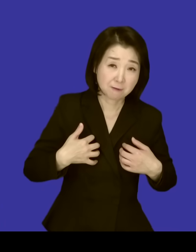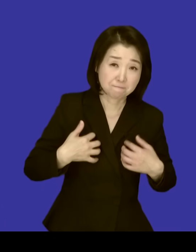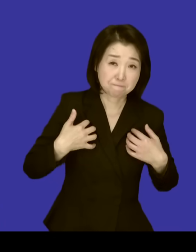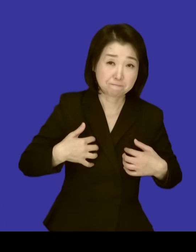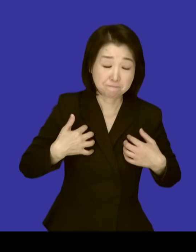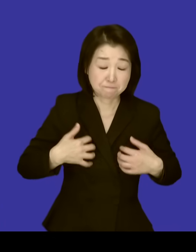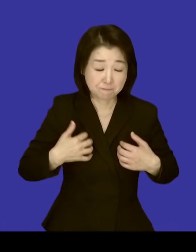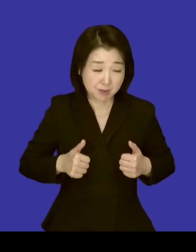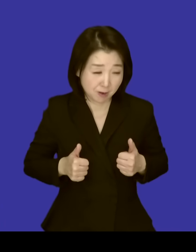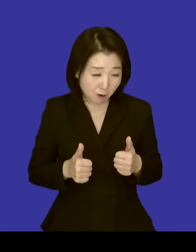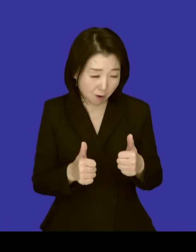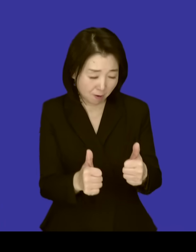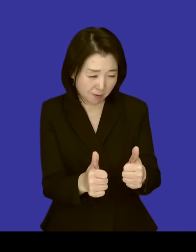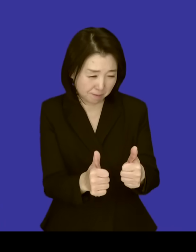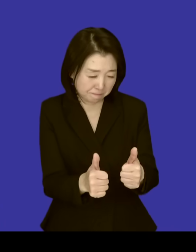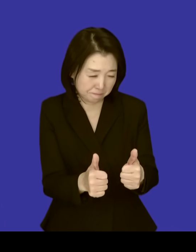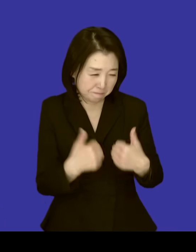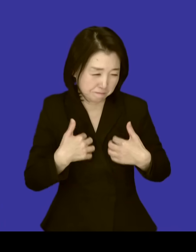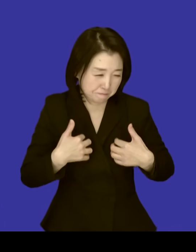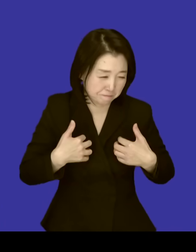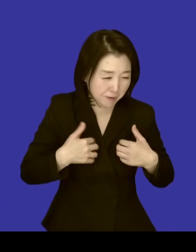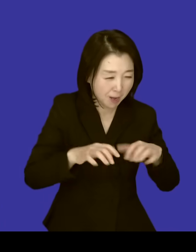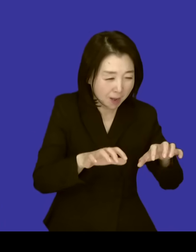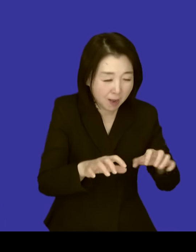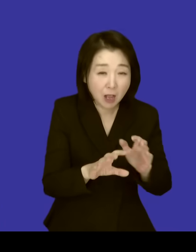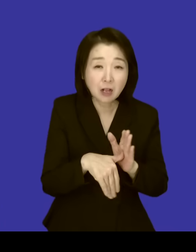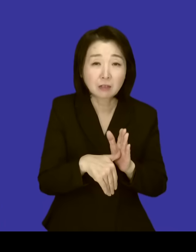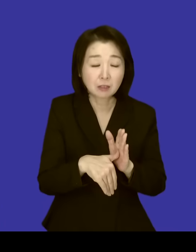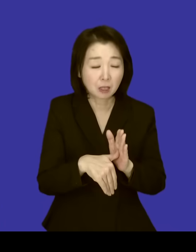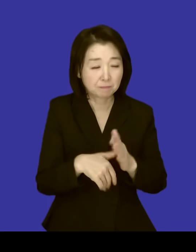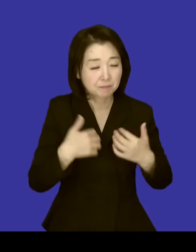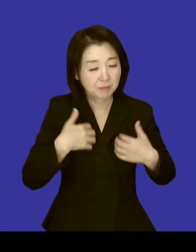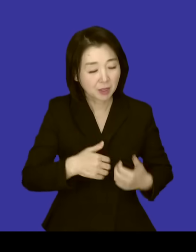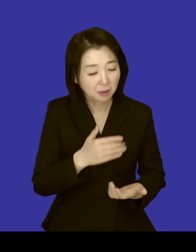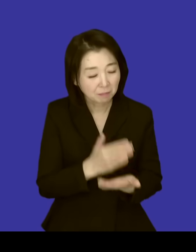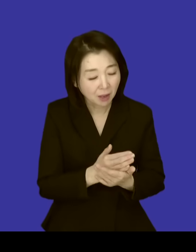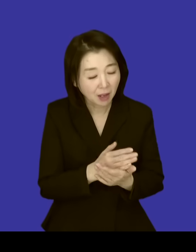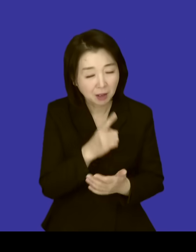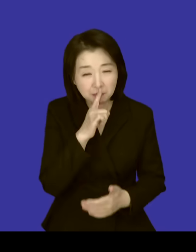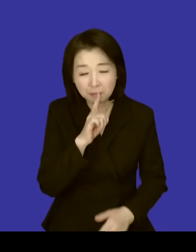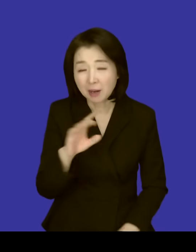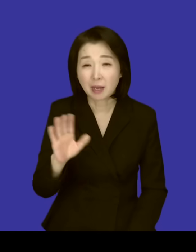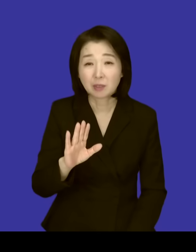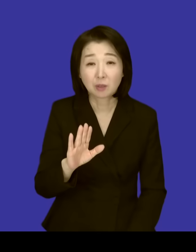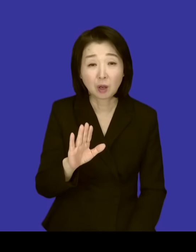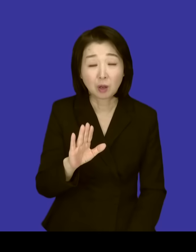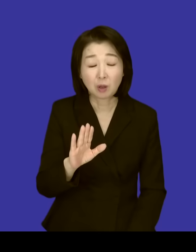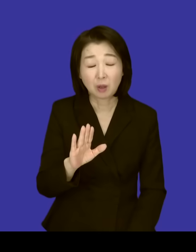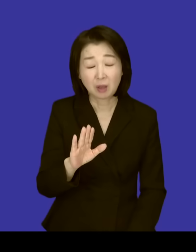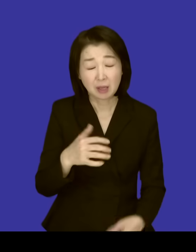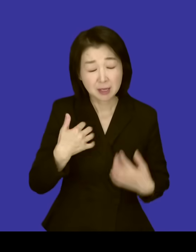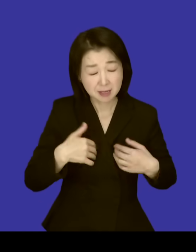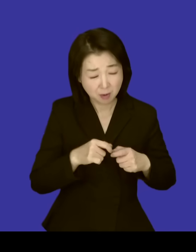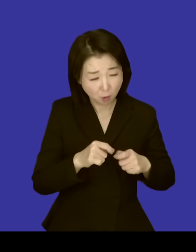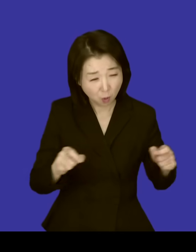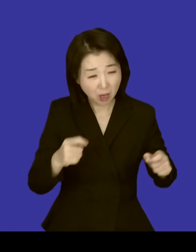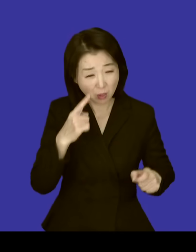할 때도 뭐 게임 그만해라 이런 얘기보다는 너무 오래 하면 눈이